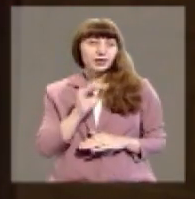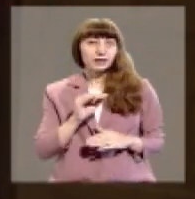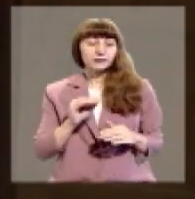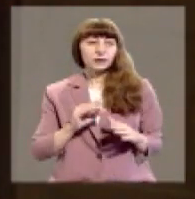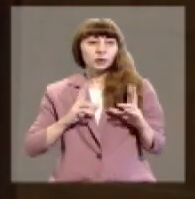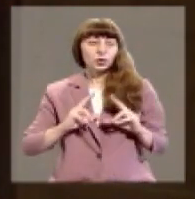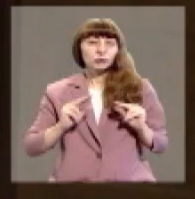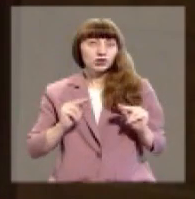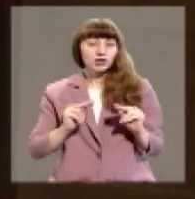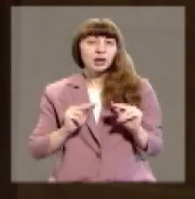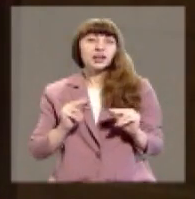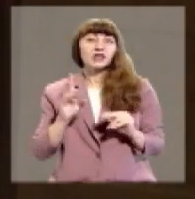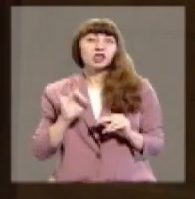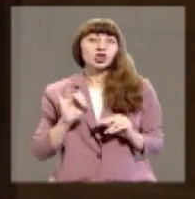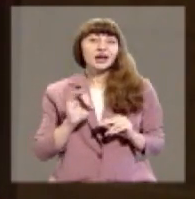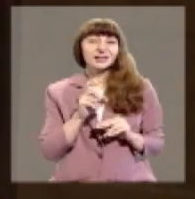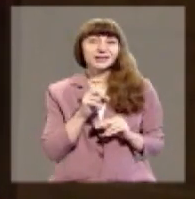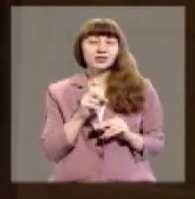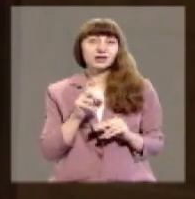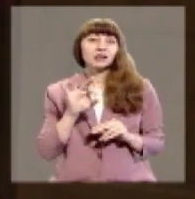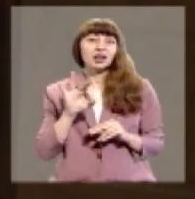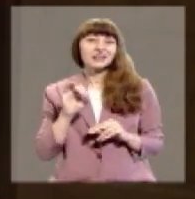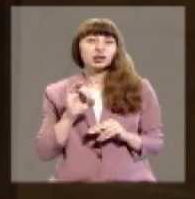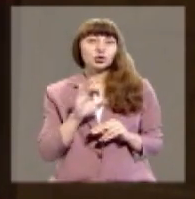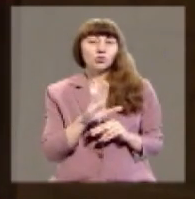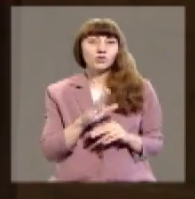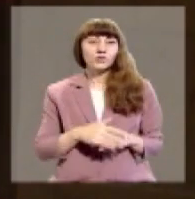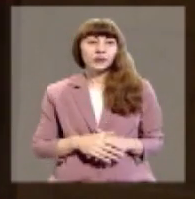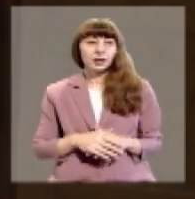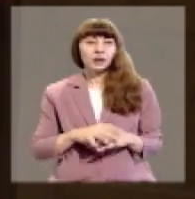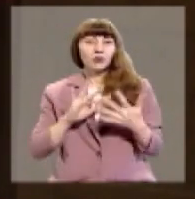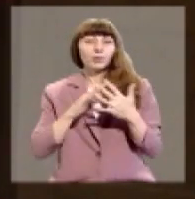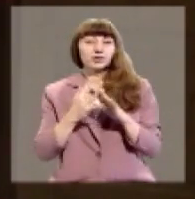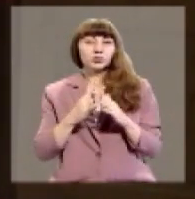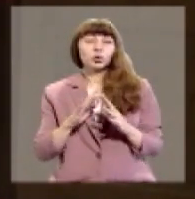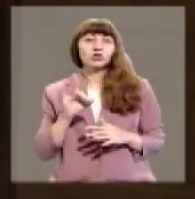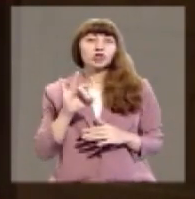Октябрьский ауданында Жансбай деген станциясында.